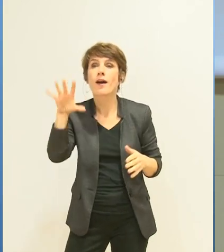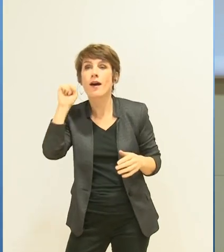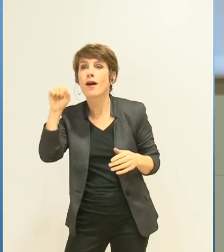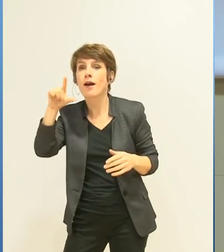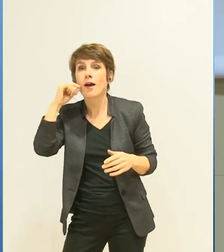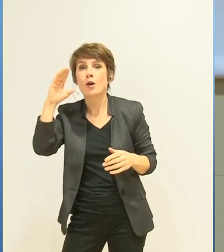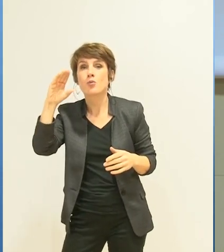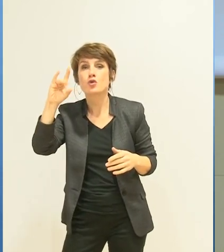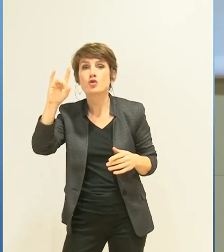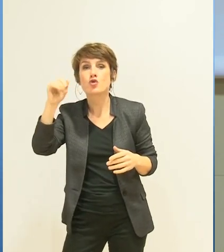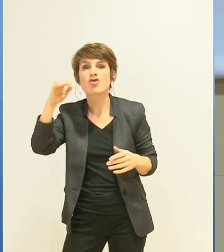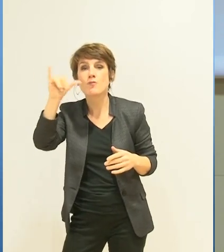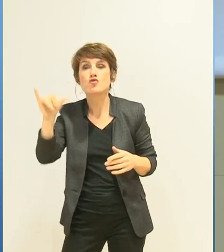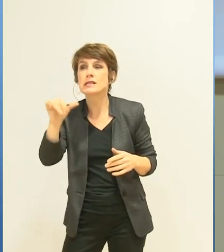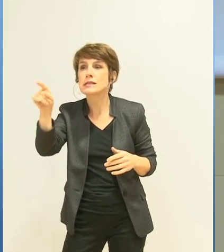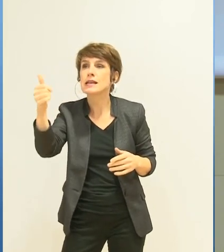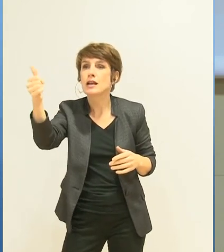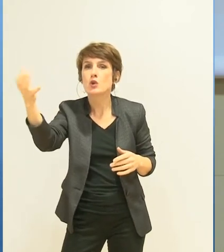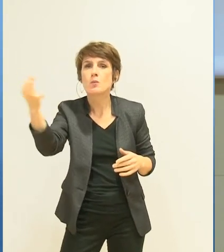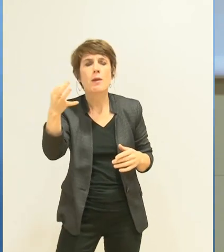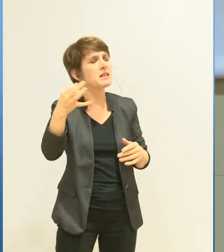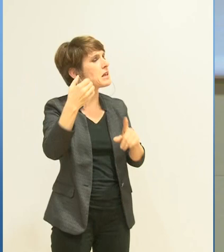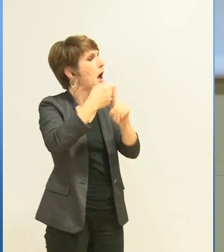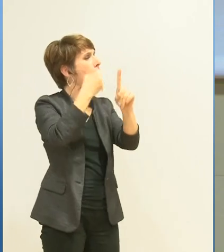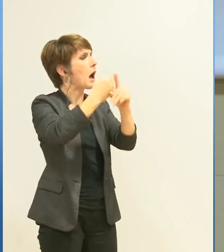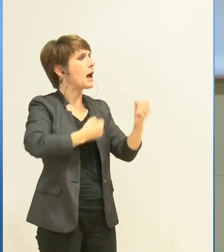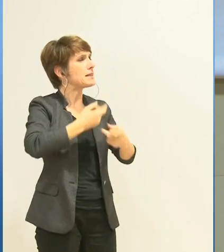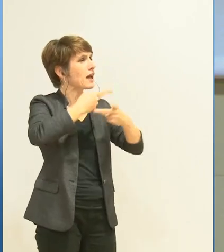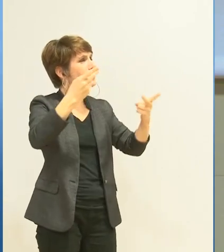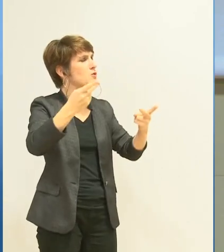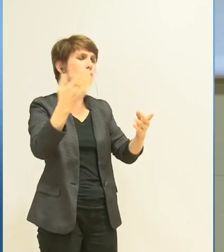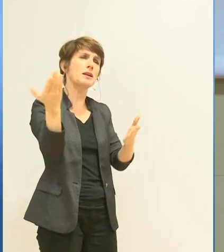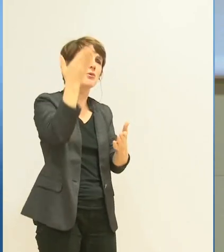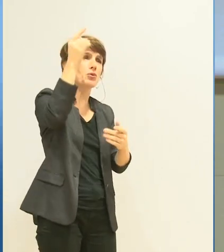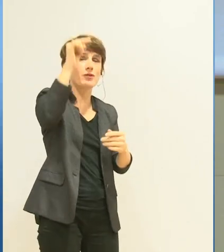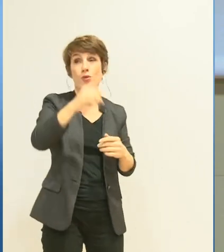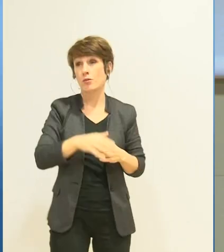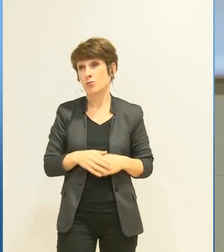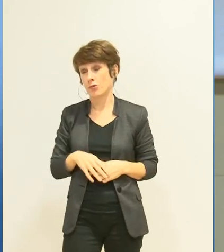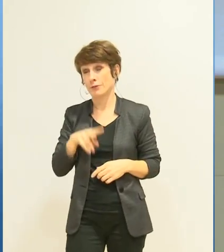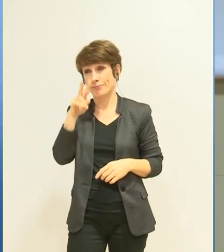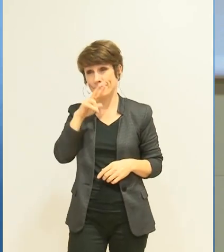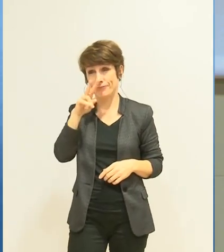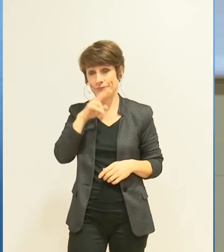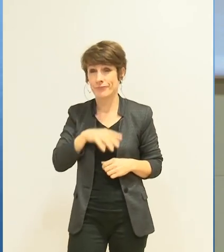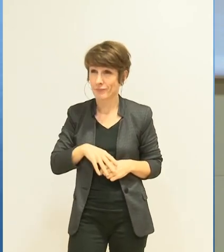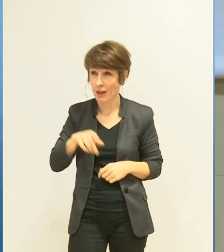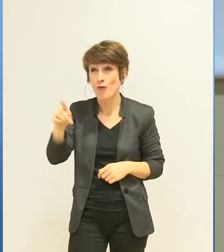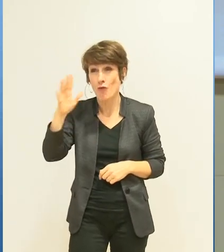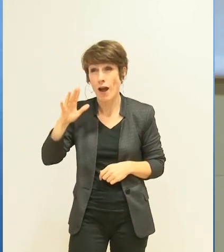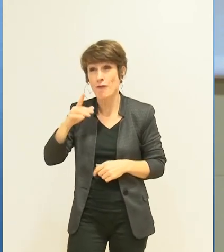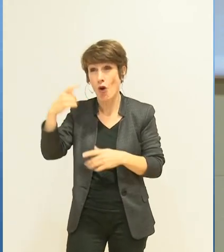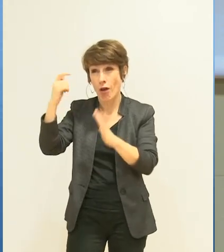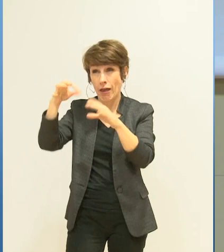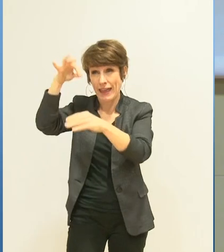chamussy défendre avec ferveur ce service public là où ils soutenaient à la présidentielle un candidat promettant 500 mille